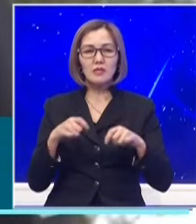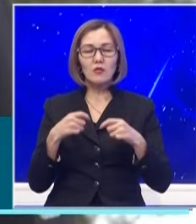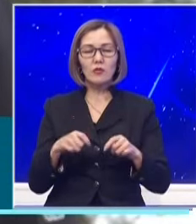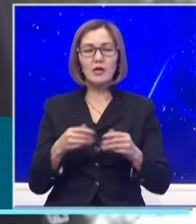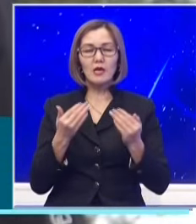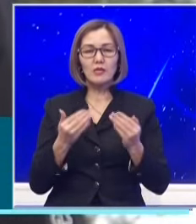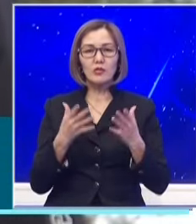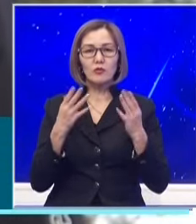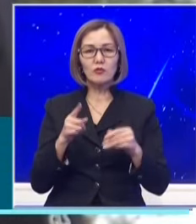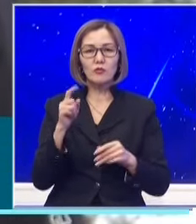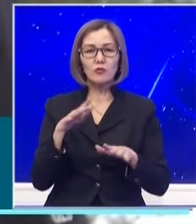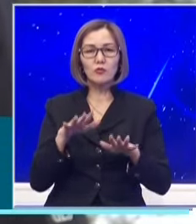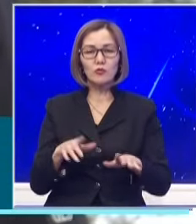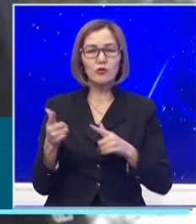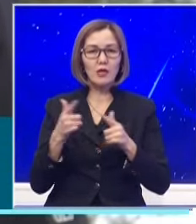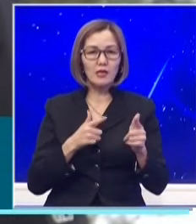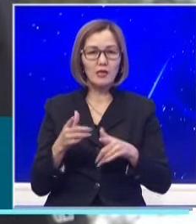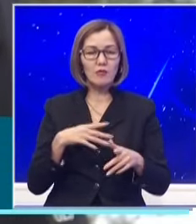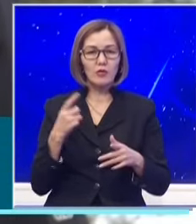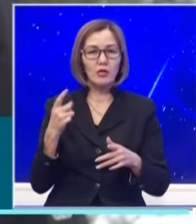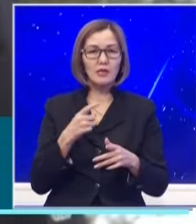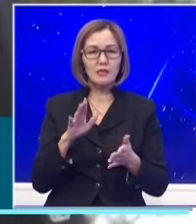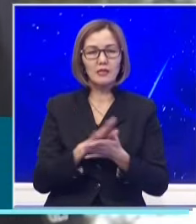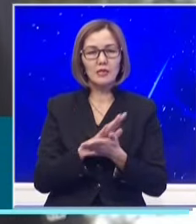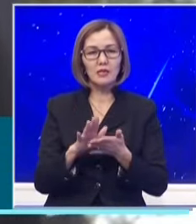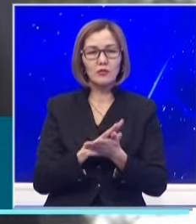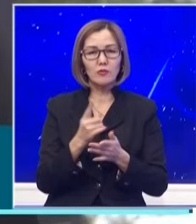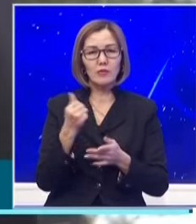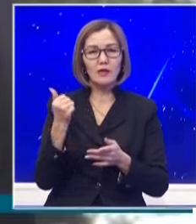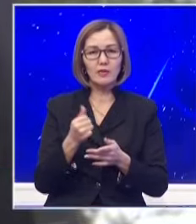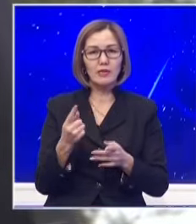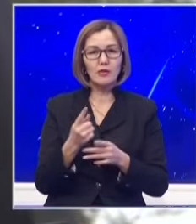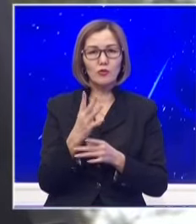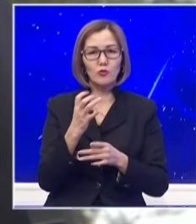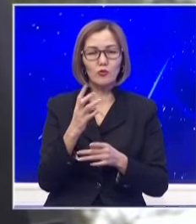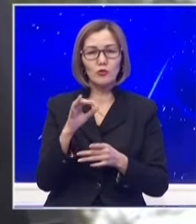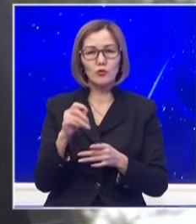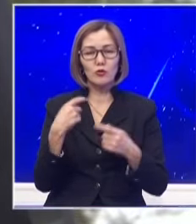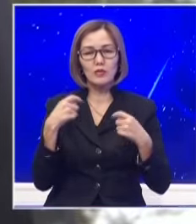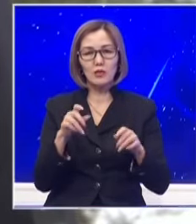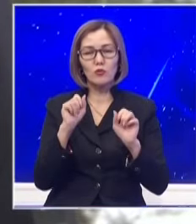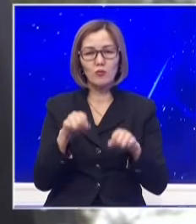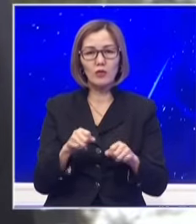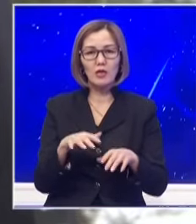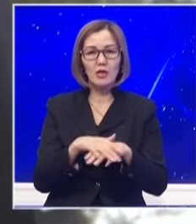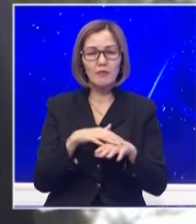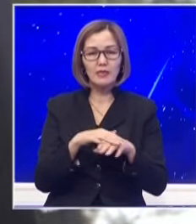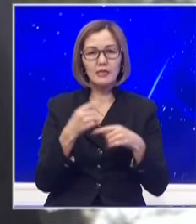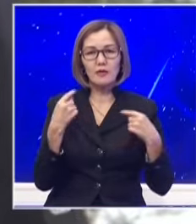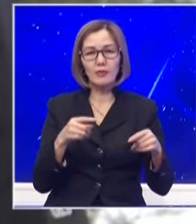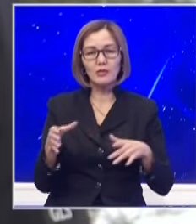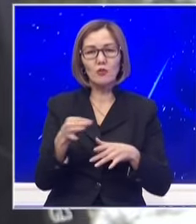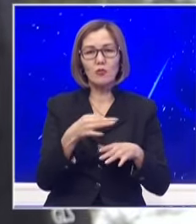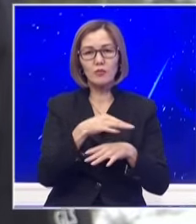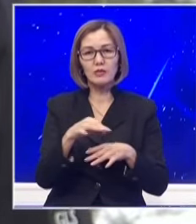қазіргі күні 100 орын дайындап отыр. Яғни шаруалар тегін түрде аптасына 1 рет 400 тонна пияз өткізе алады. Базардан бөлек басқа